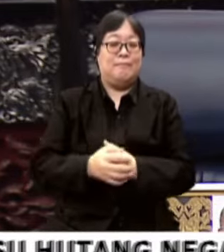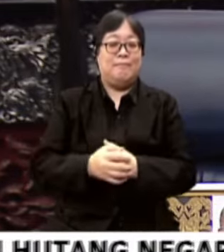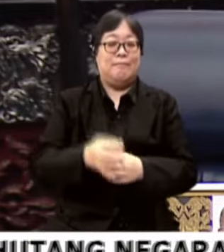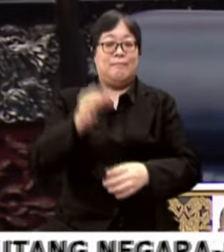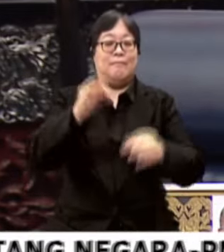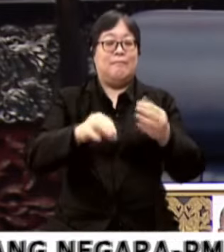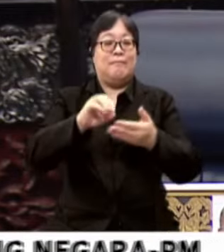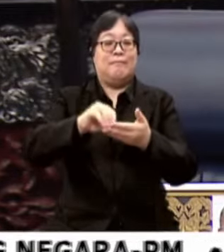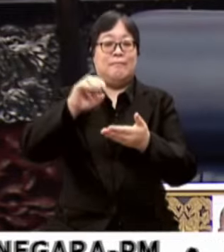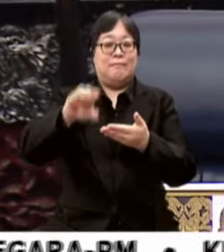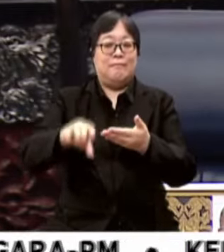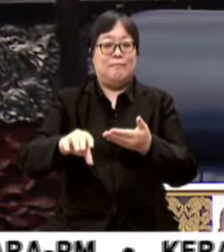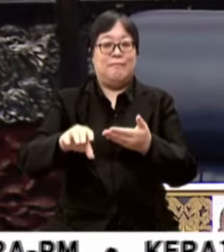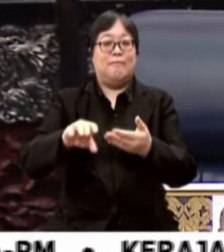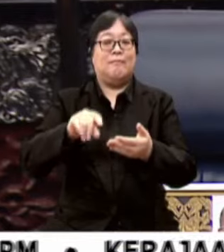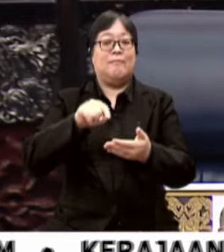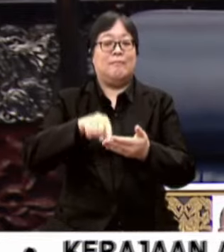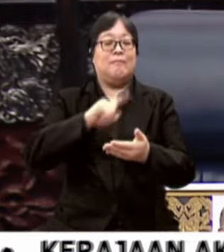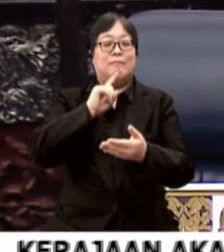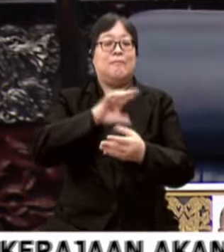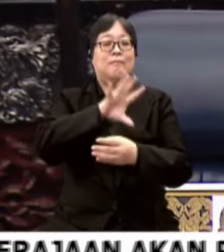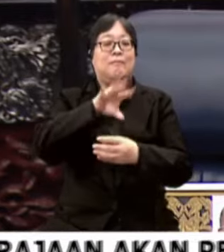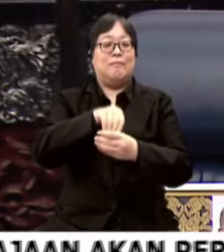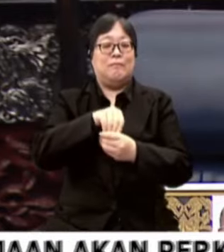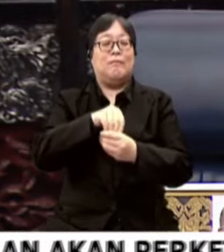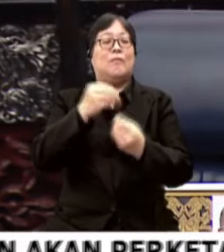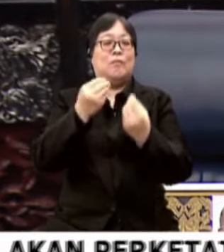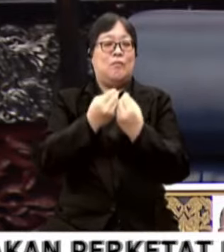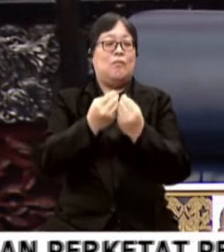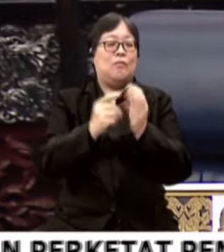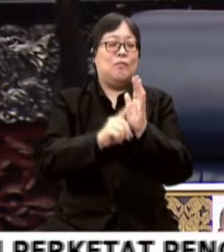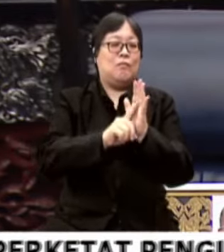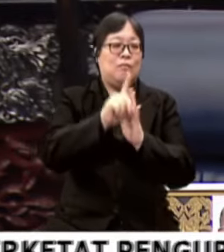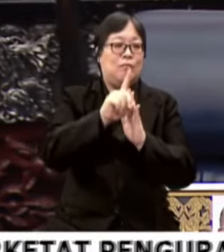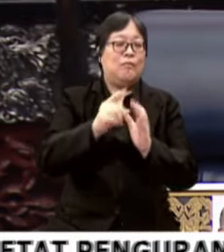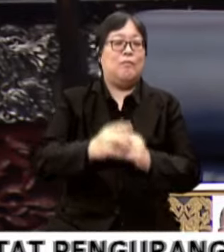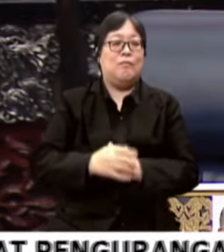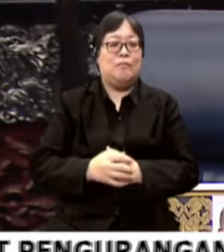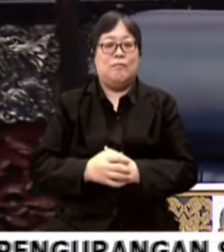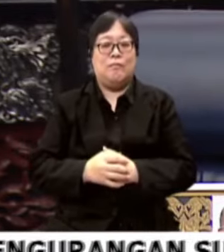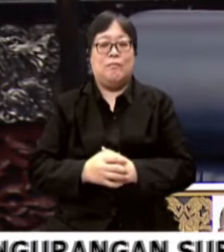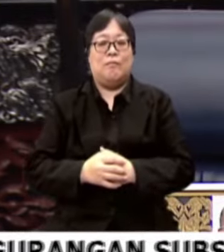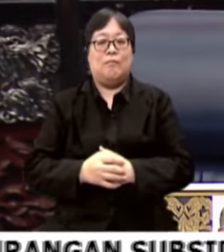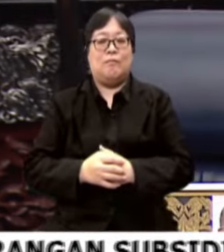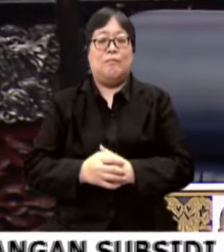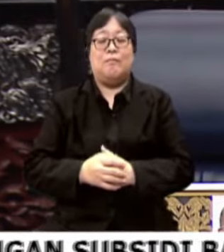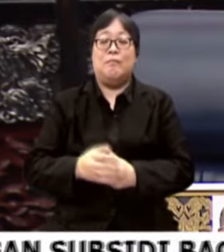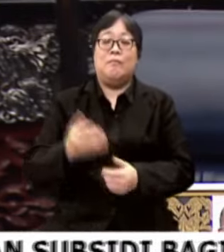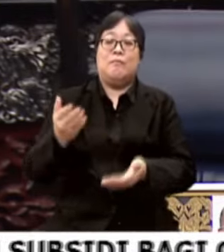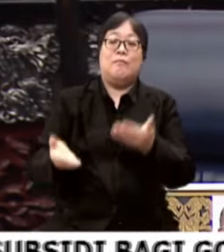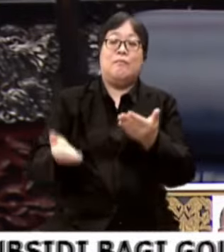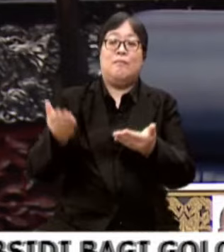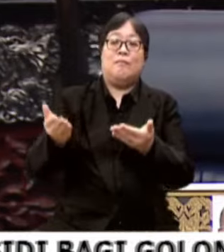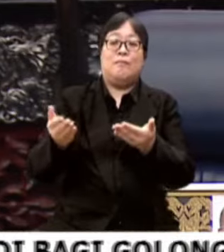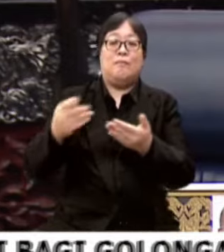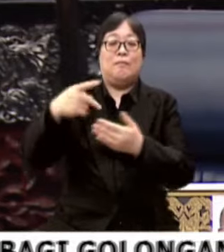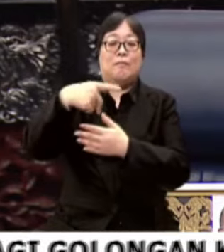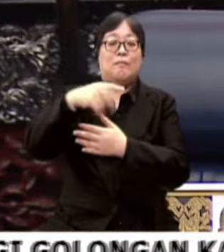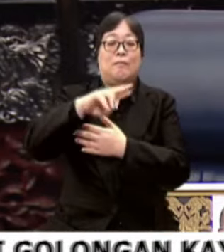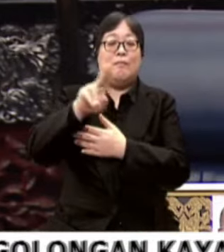pemain sohan ini dilakukan ia melibatkan satu jumlah yang begitu besar dana mungkin dalam